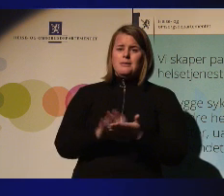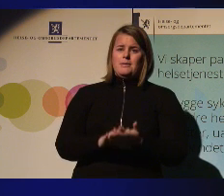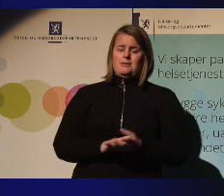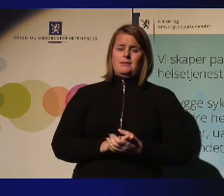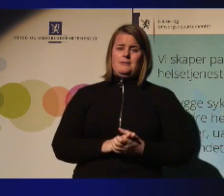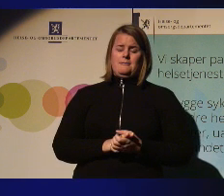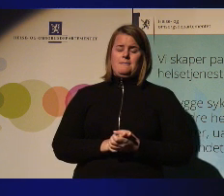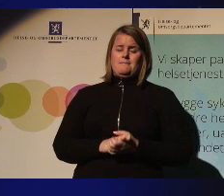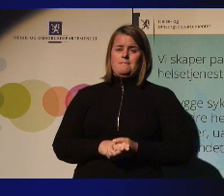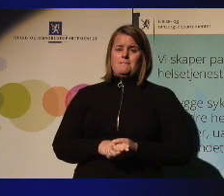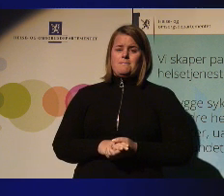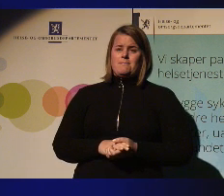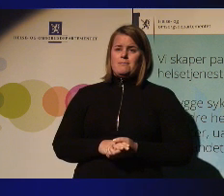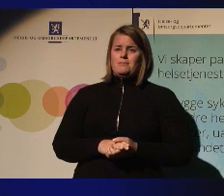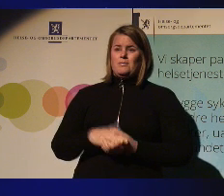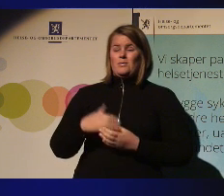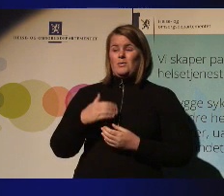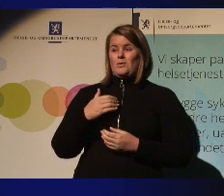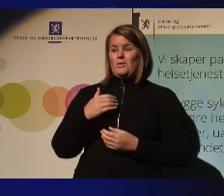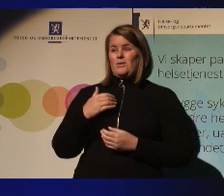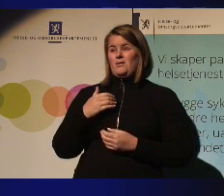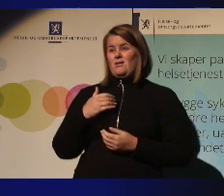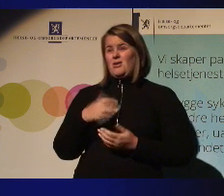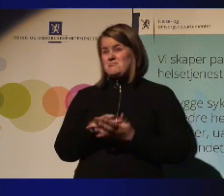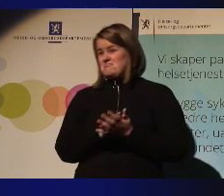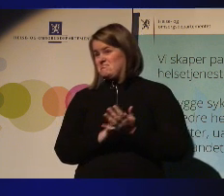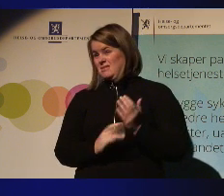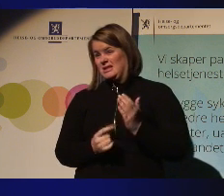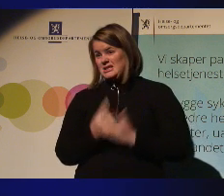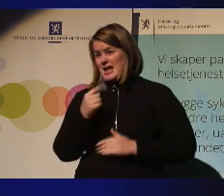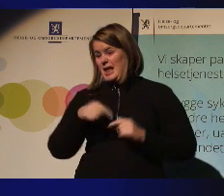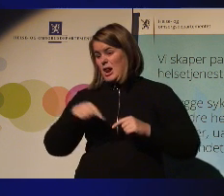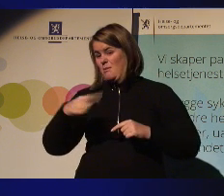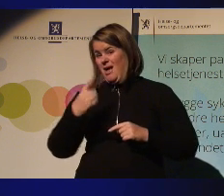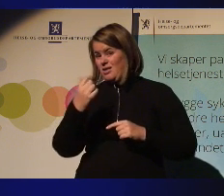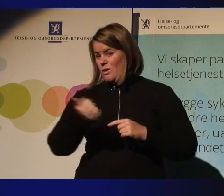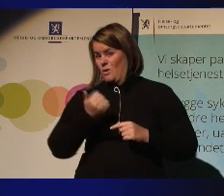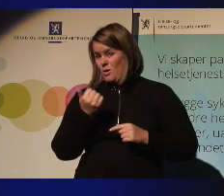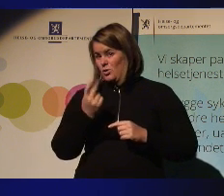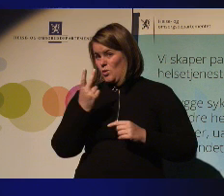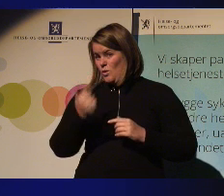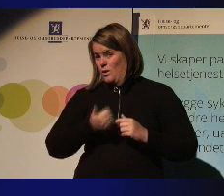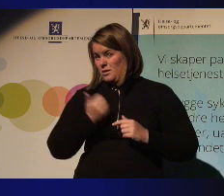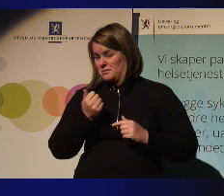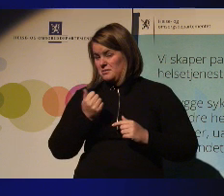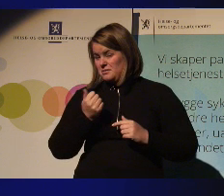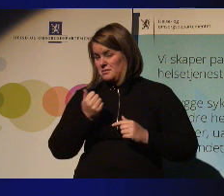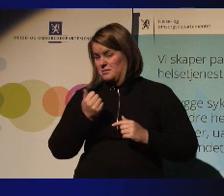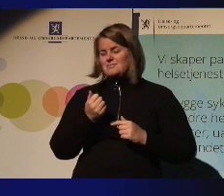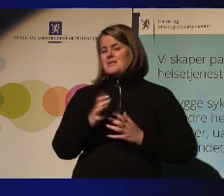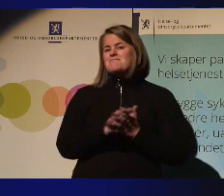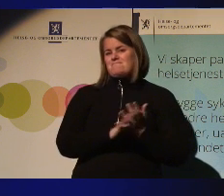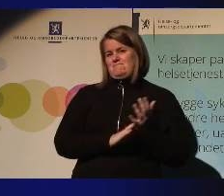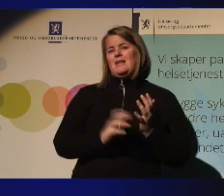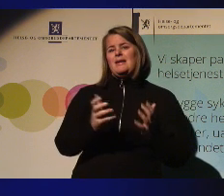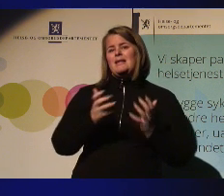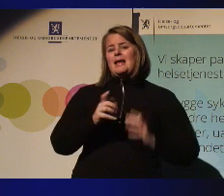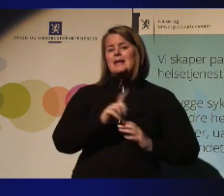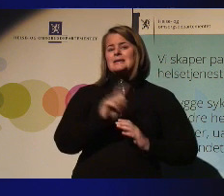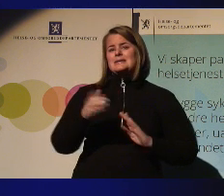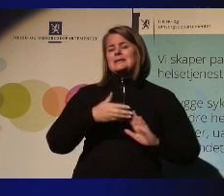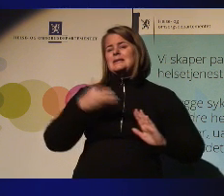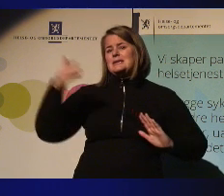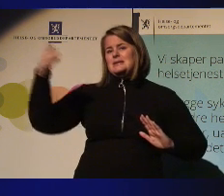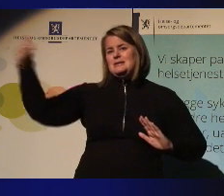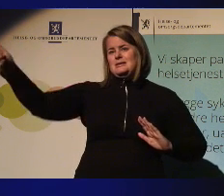forventer ikke jeg at vi skal klare dette på ett år eller to år. Det kommer til å kreve tid, og derfor